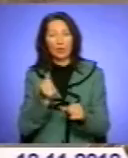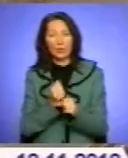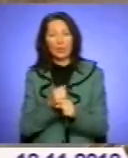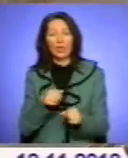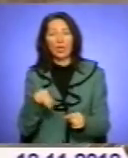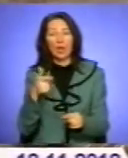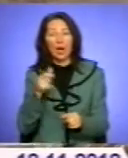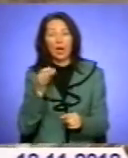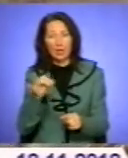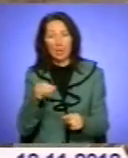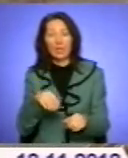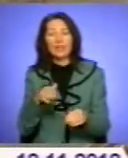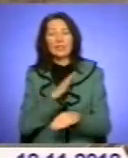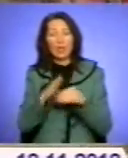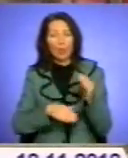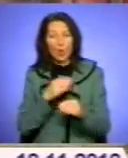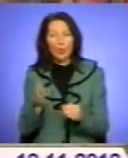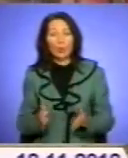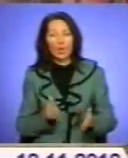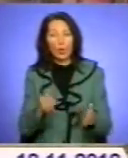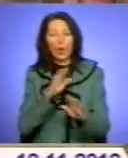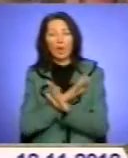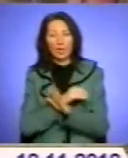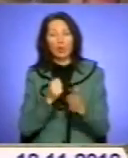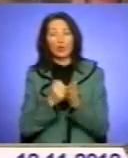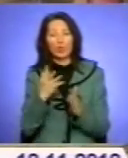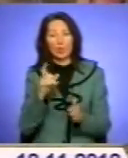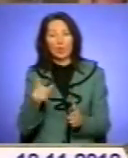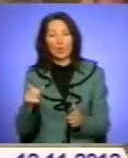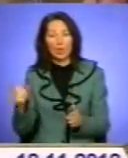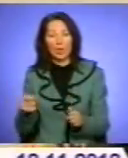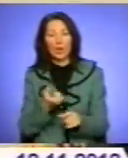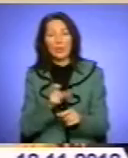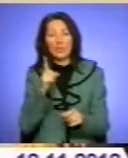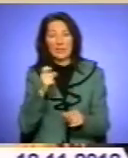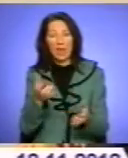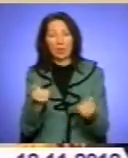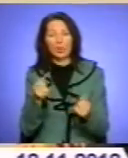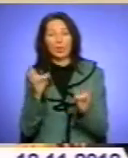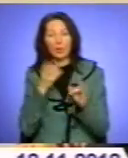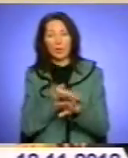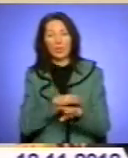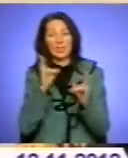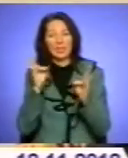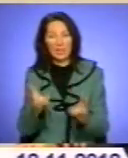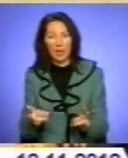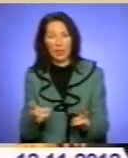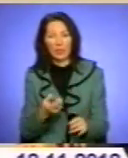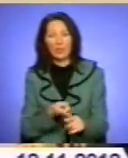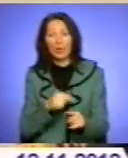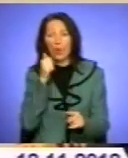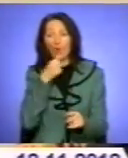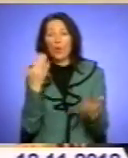середньому за добу на автошляхах гине до 14 осіб, а більше 100 отримують тяжкі травми. В цьому році вже загинуло на